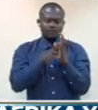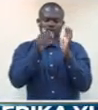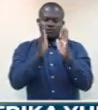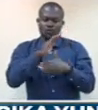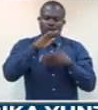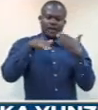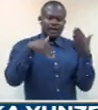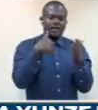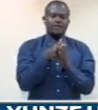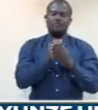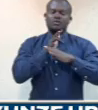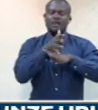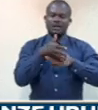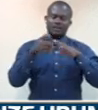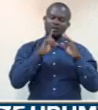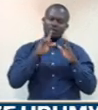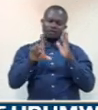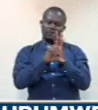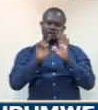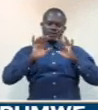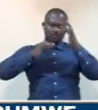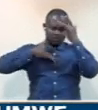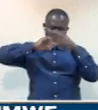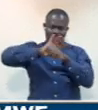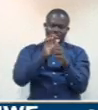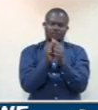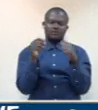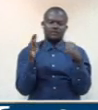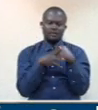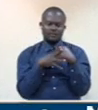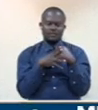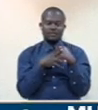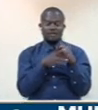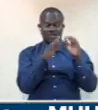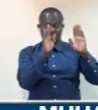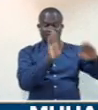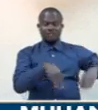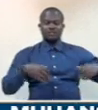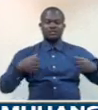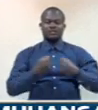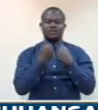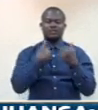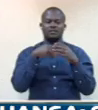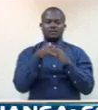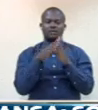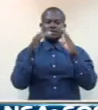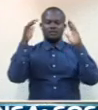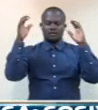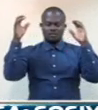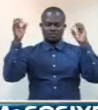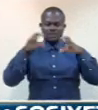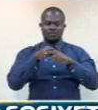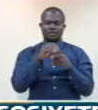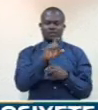wese uzarenga ku mabwiriza yo kwirinda icyorezo cya COVID-19 yirengagije ingaruka yagize ku banyamujyi muri ibi byumweru bitatu